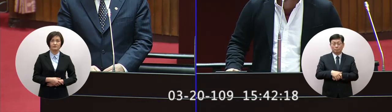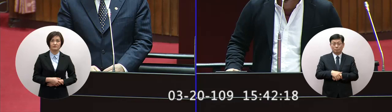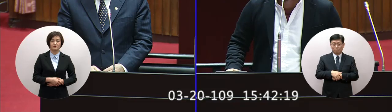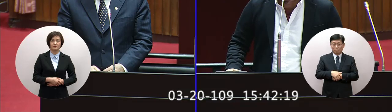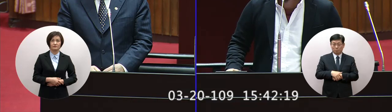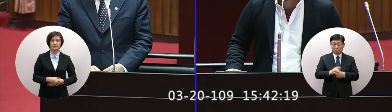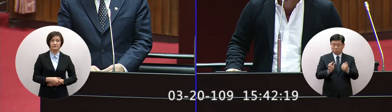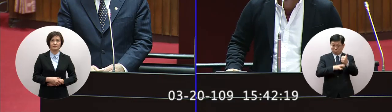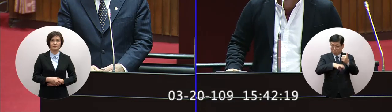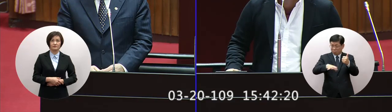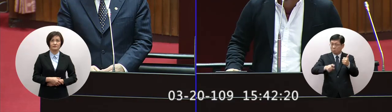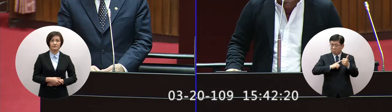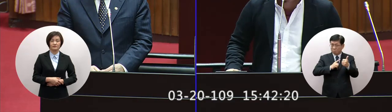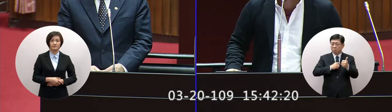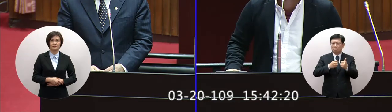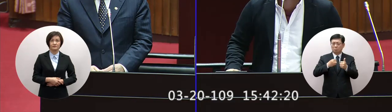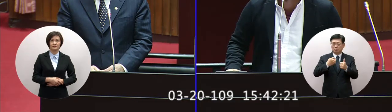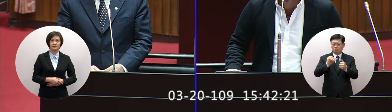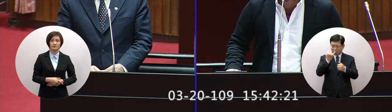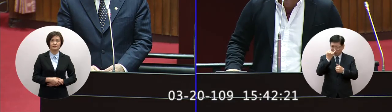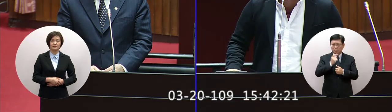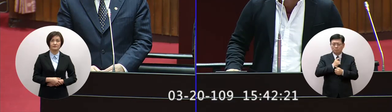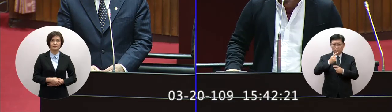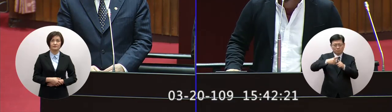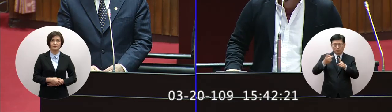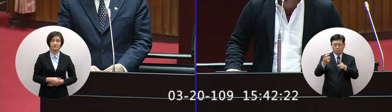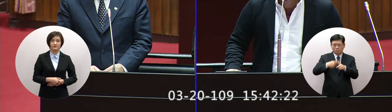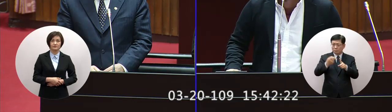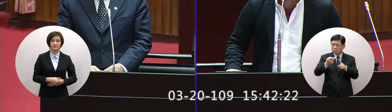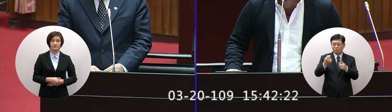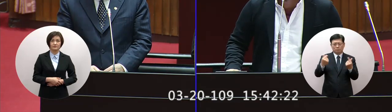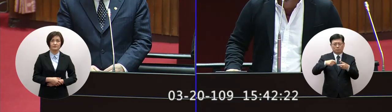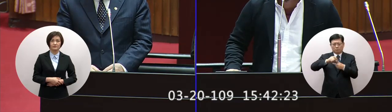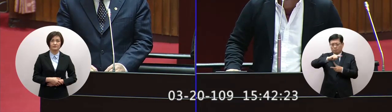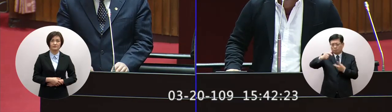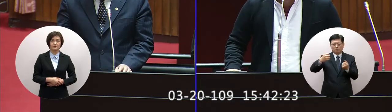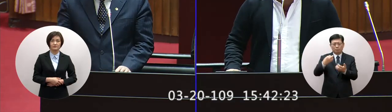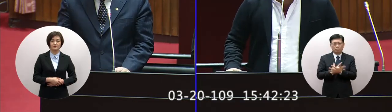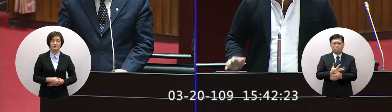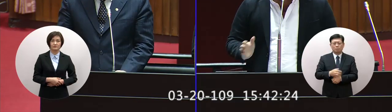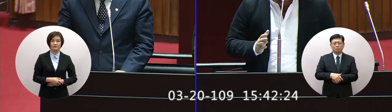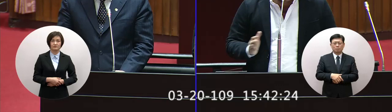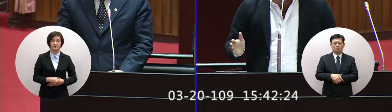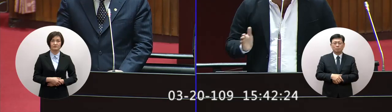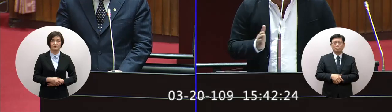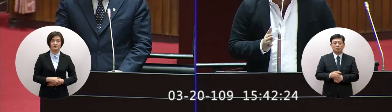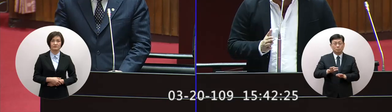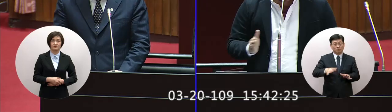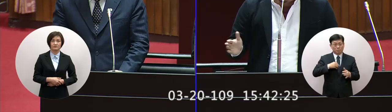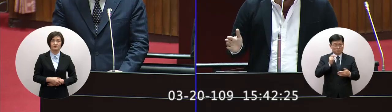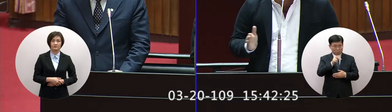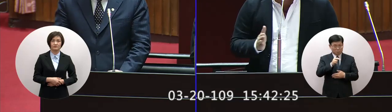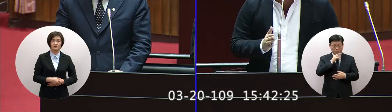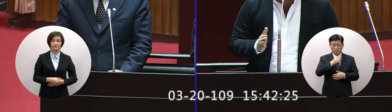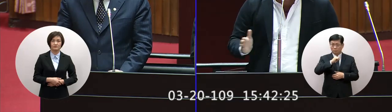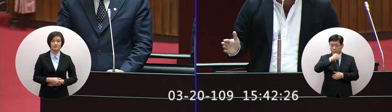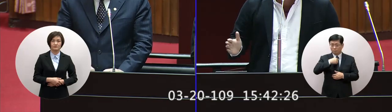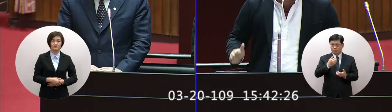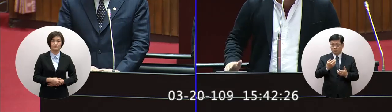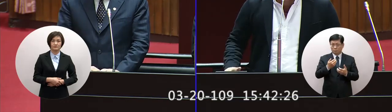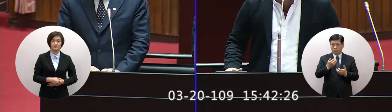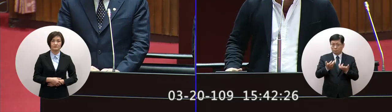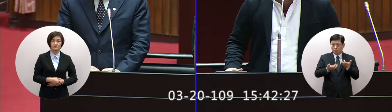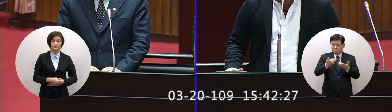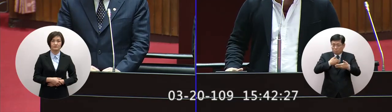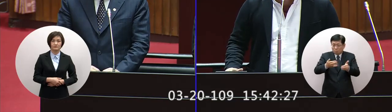个部会都承认，其实自己的能力是有所不足的，包括政策工具也不足哦。所以我们其实看到台湾的这个温室气体管制